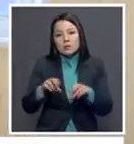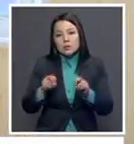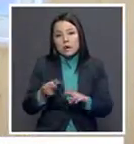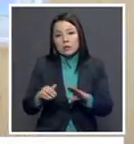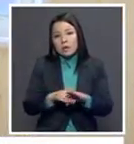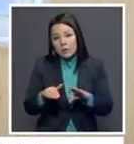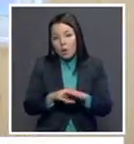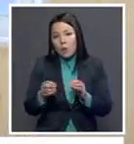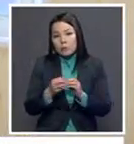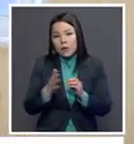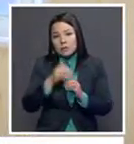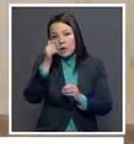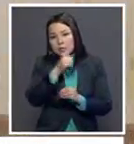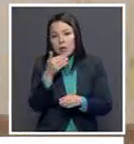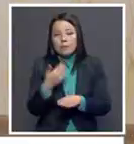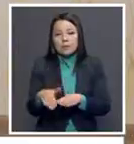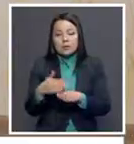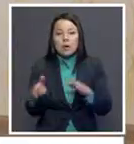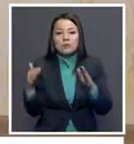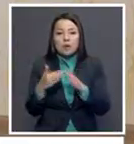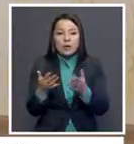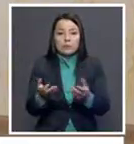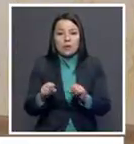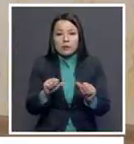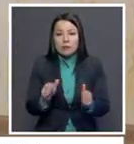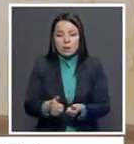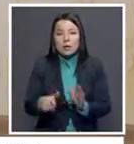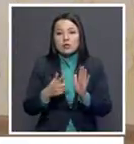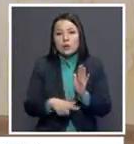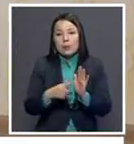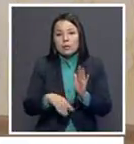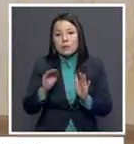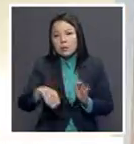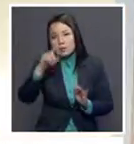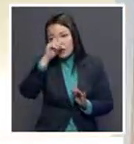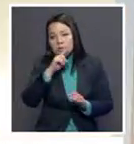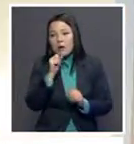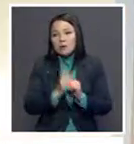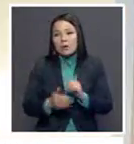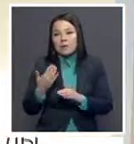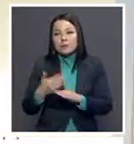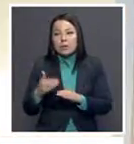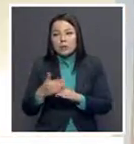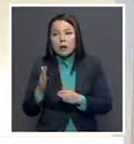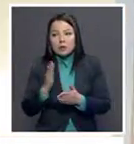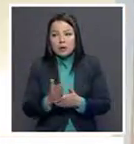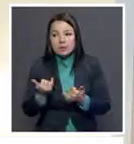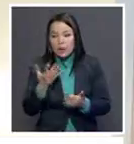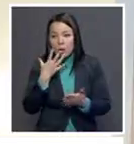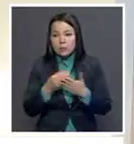шарттармен 15 жыл мерзімге ипотека рәсімдеді. Қазір банкке ай сайын 70 мың теңге төлеп тұрады. Үй салу үшін